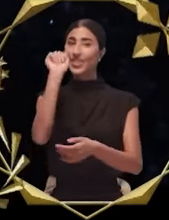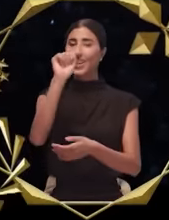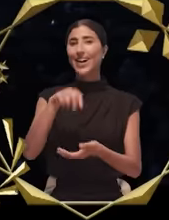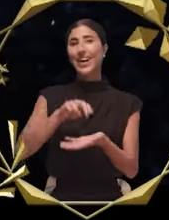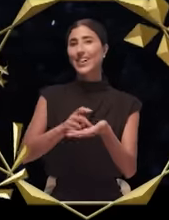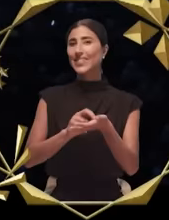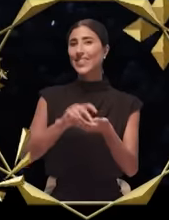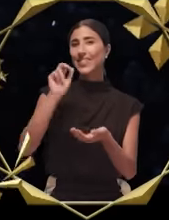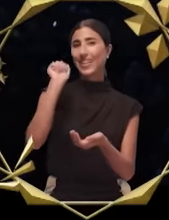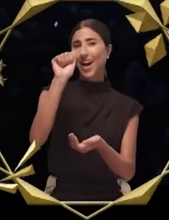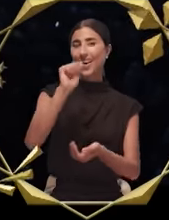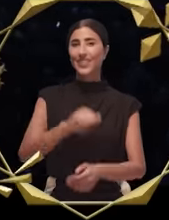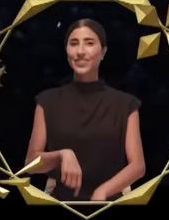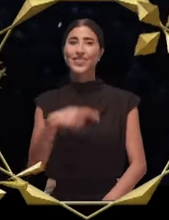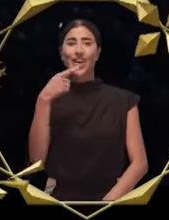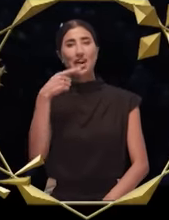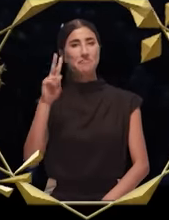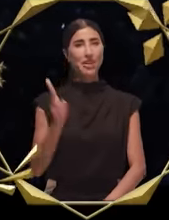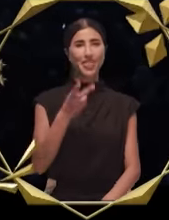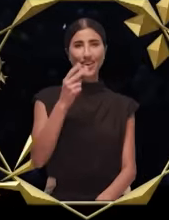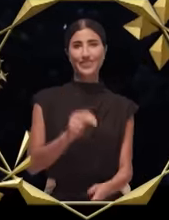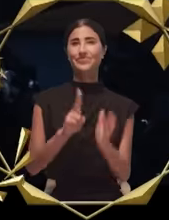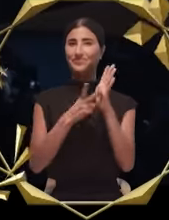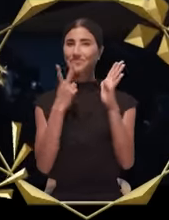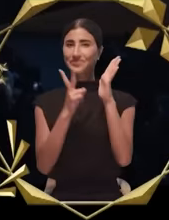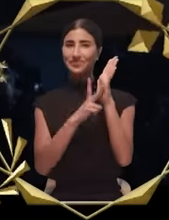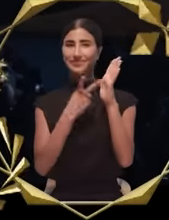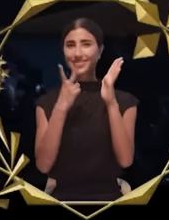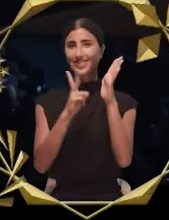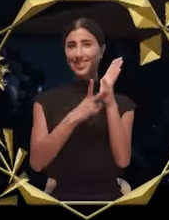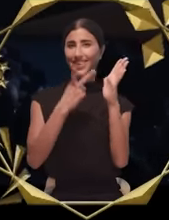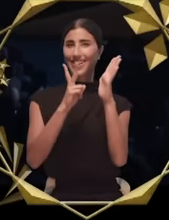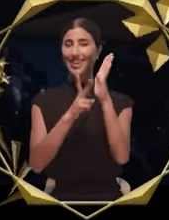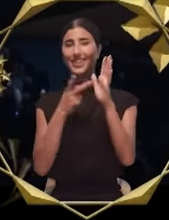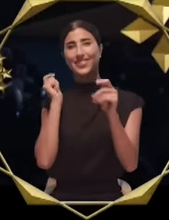خطوة طاق خطوة طاق من هنا إلى ساحر وقوى